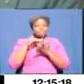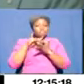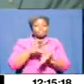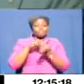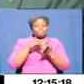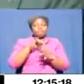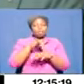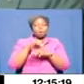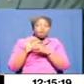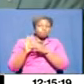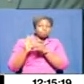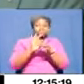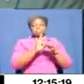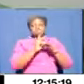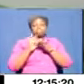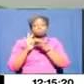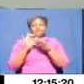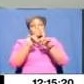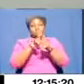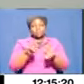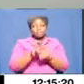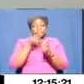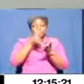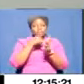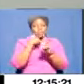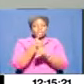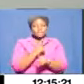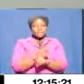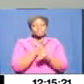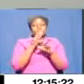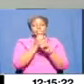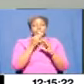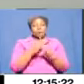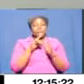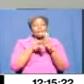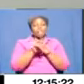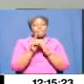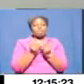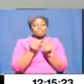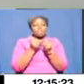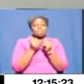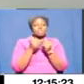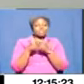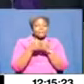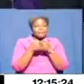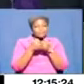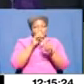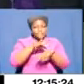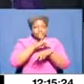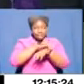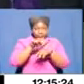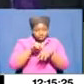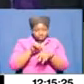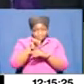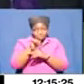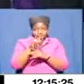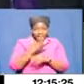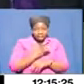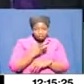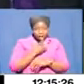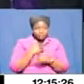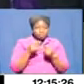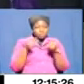maridhiano na kushirikishwa kwa wadau mbalimbali katika kutafuta suluhisho kwa changamoto za taifa. Baraza hilo limepinga juhudi zozote za